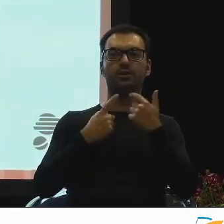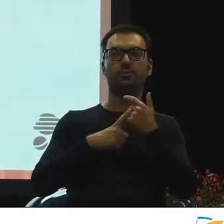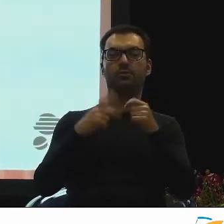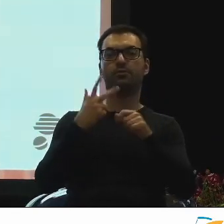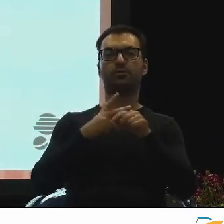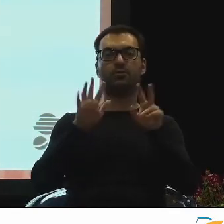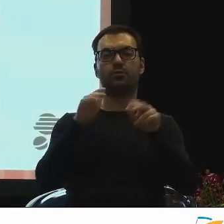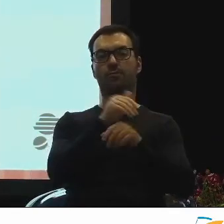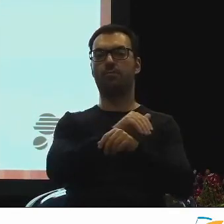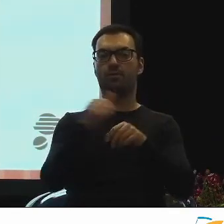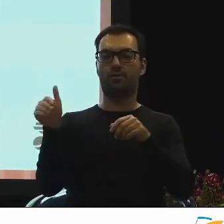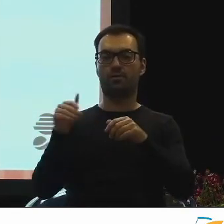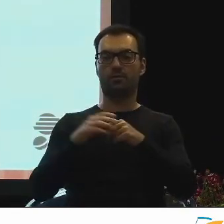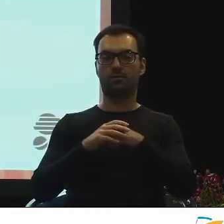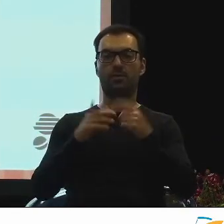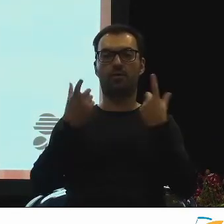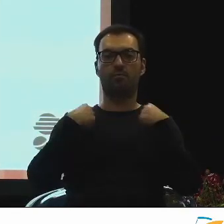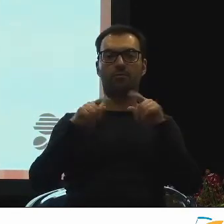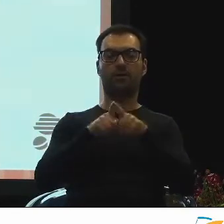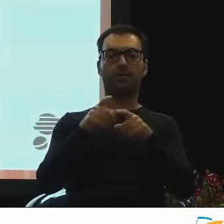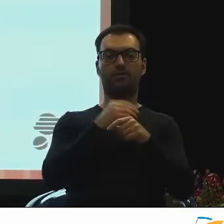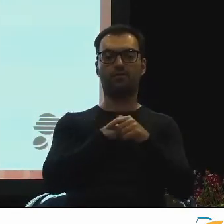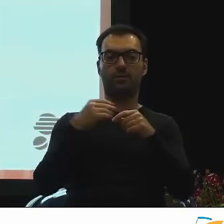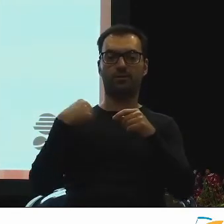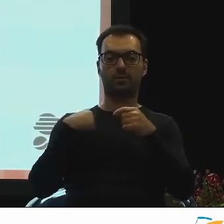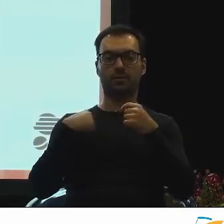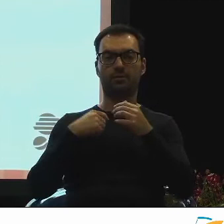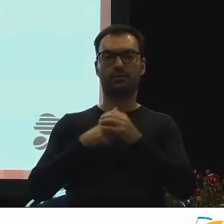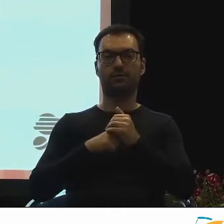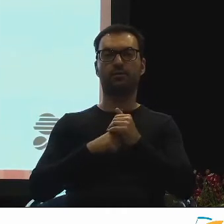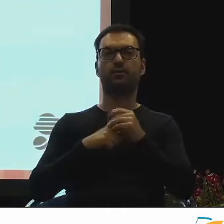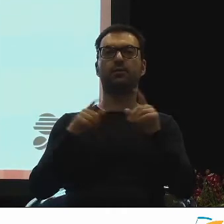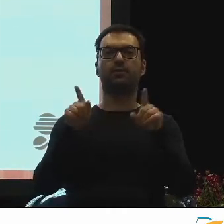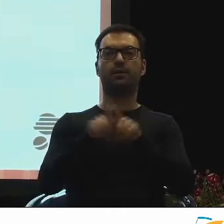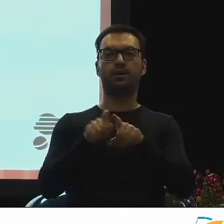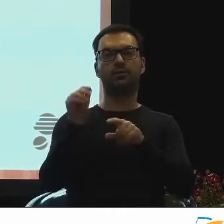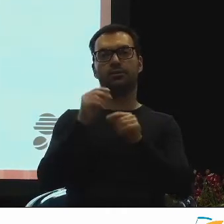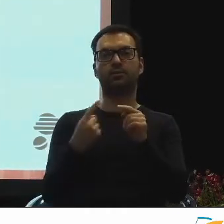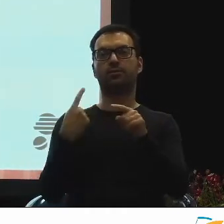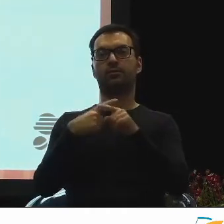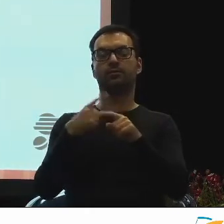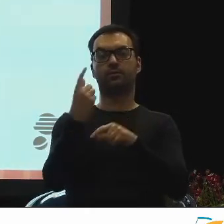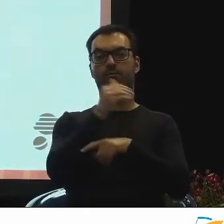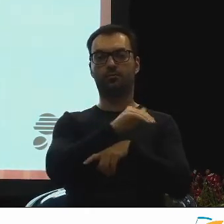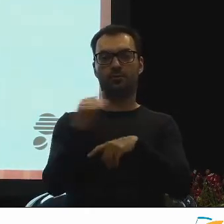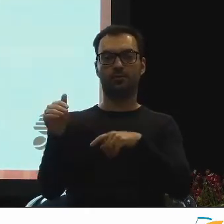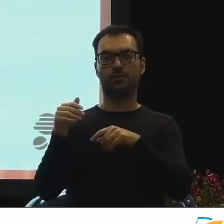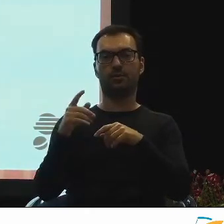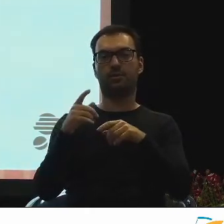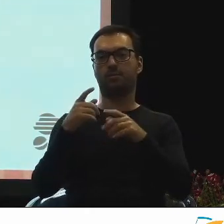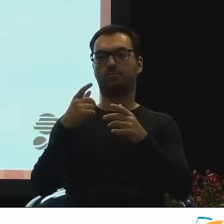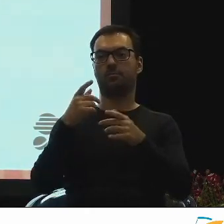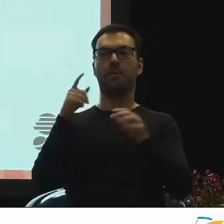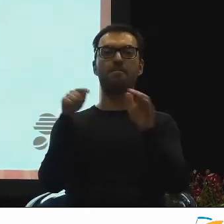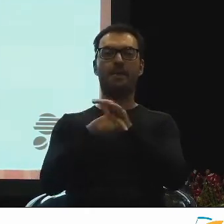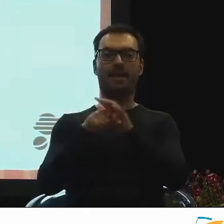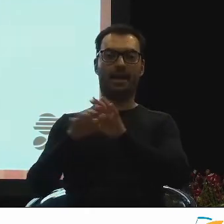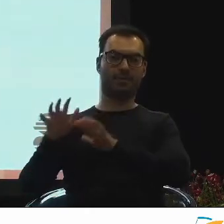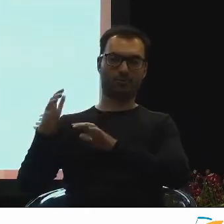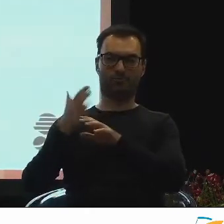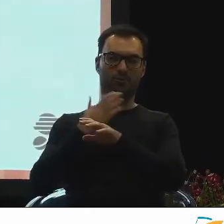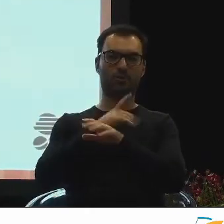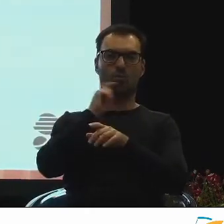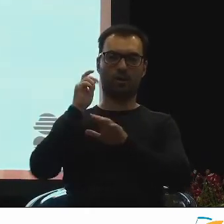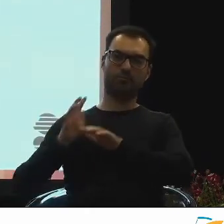te 38 milionów obywateli Rzeczpospolitej i do tego teraz doliczymy milion migrantów, którzy już wcześniej z